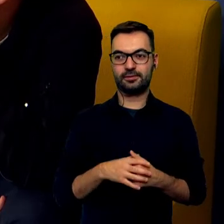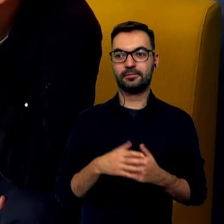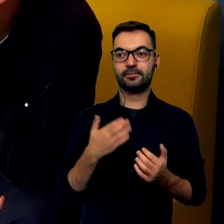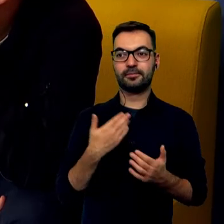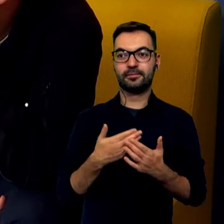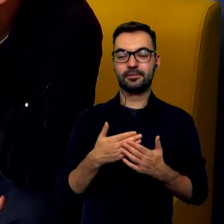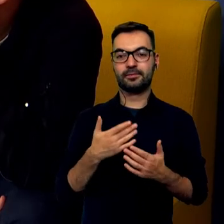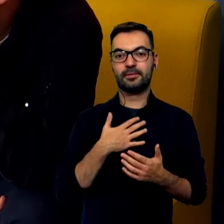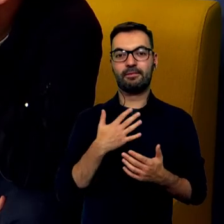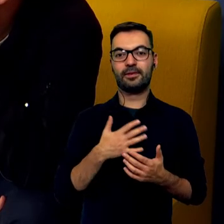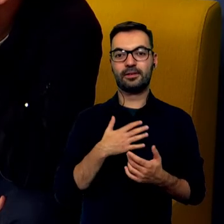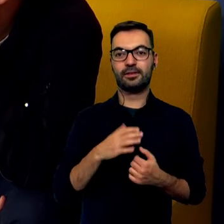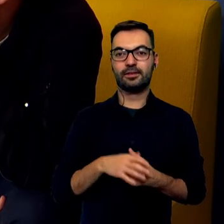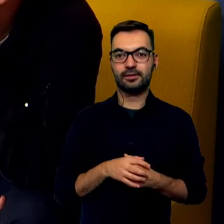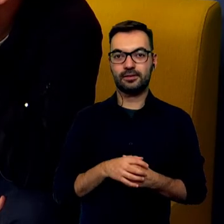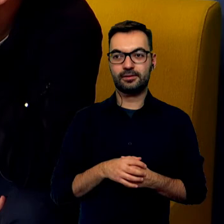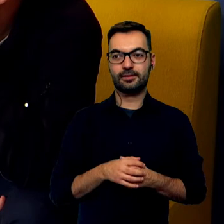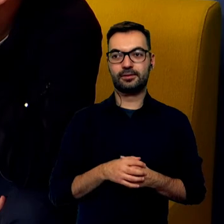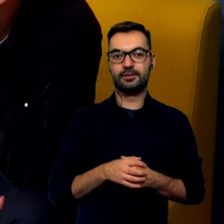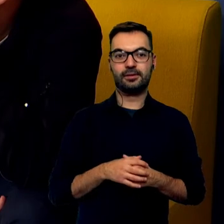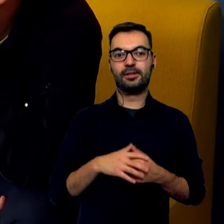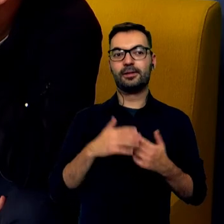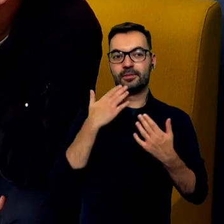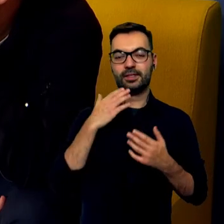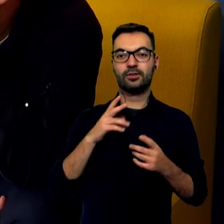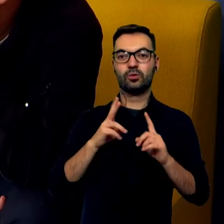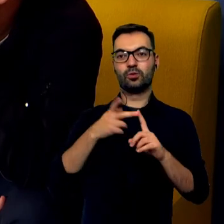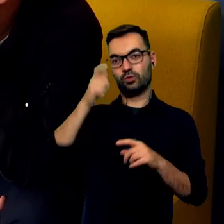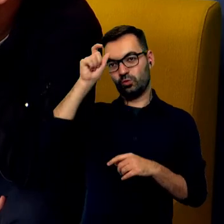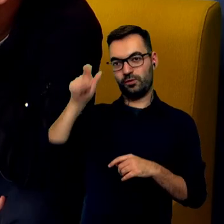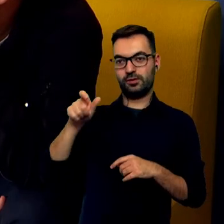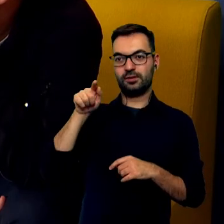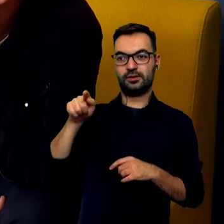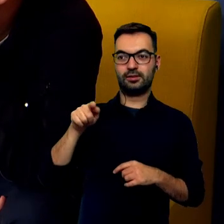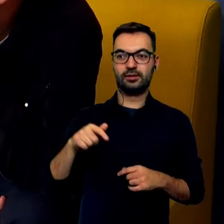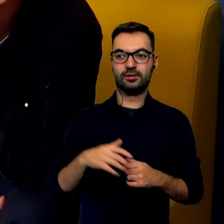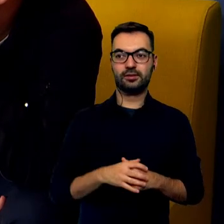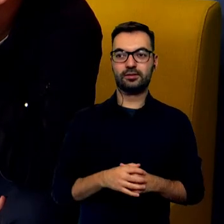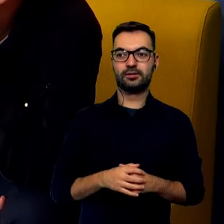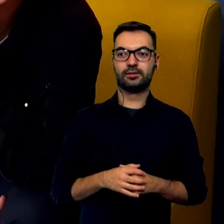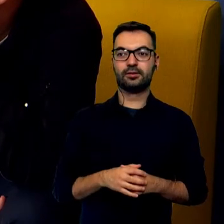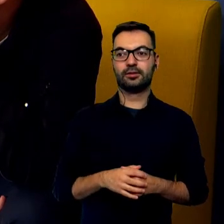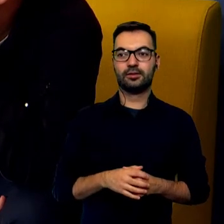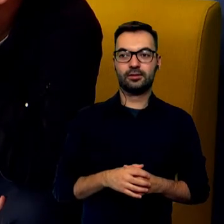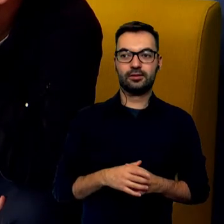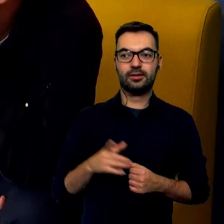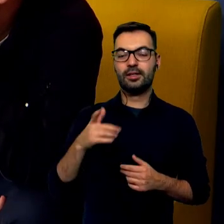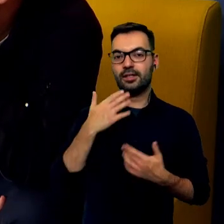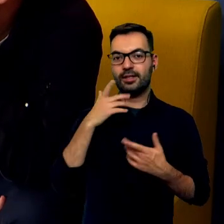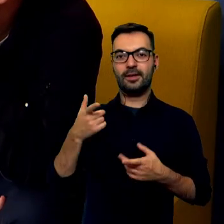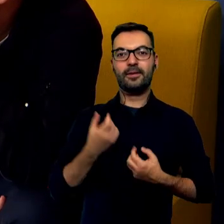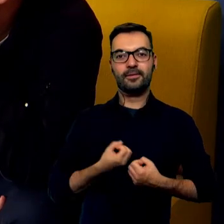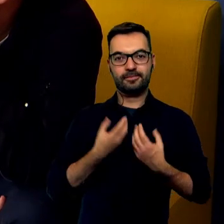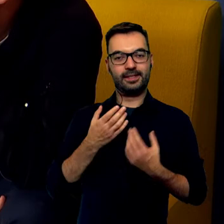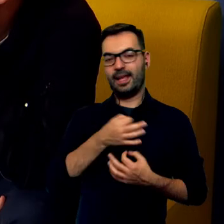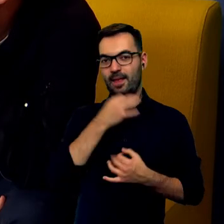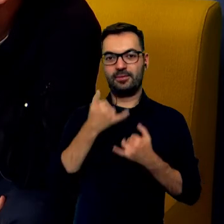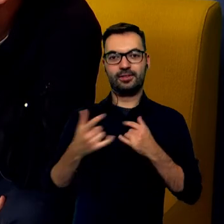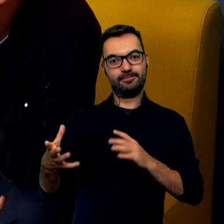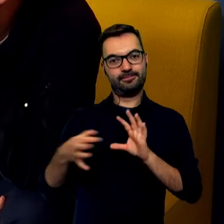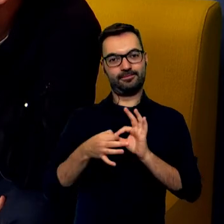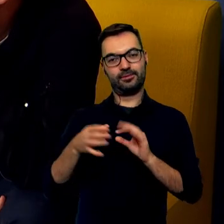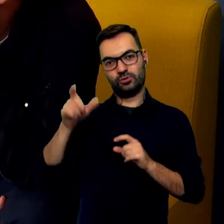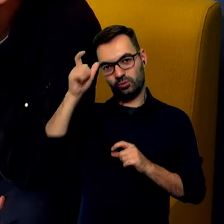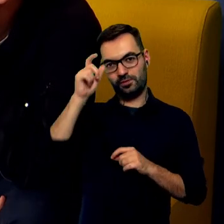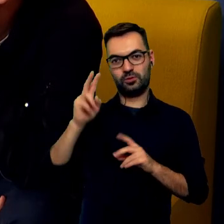pod tym względem, że mam wrażenie, że tylko poprzez drugiego człowieka i w drugim człowieku jakby wyrażamy się najpełniej.